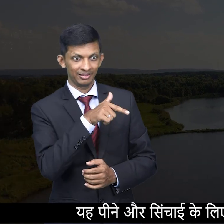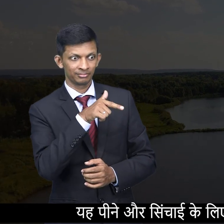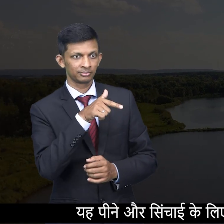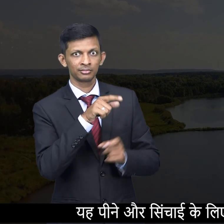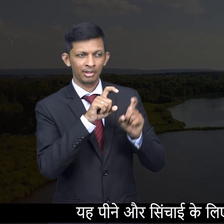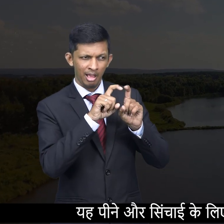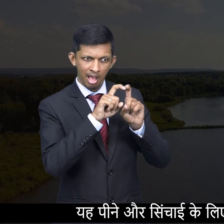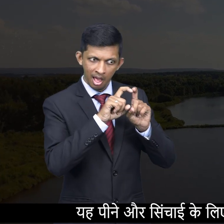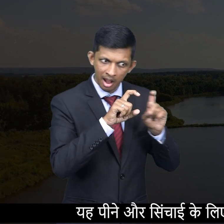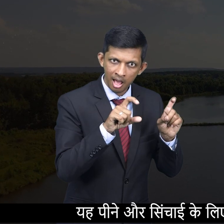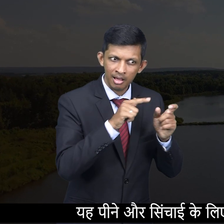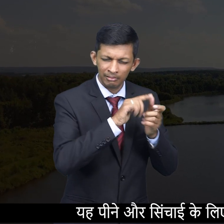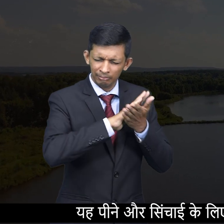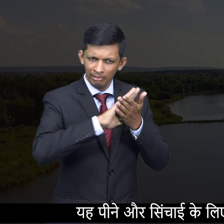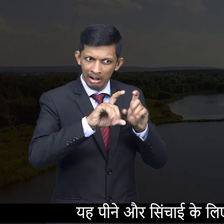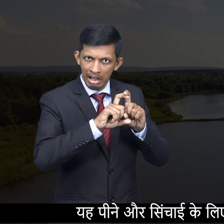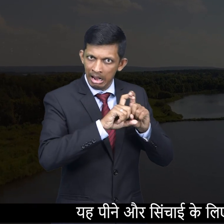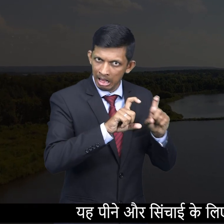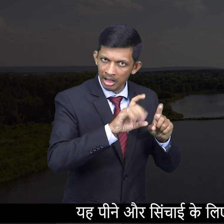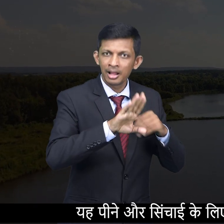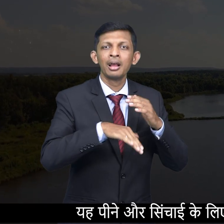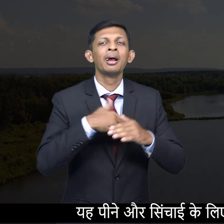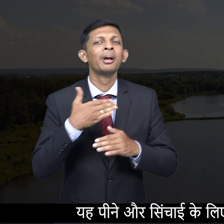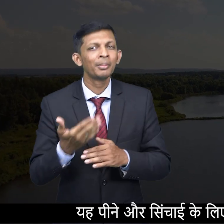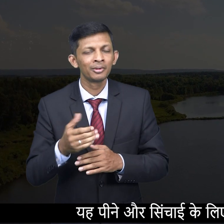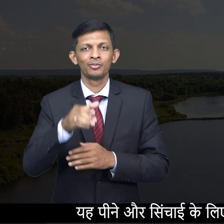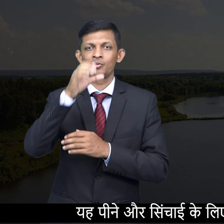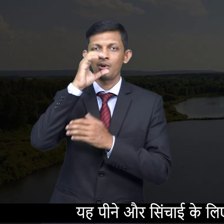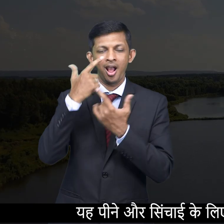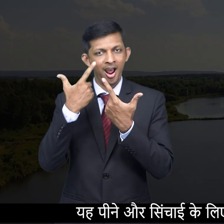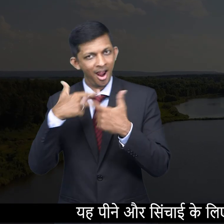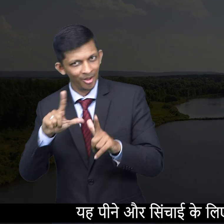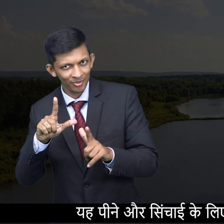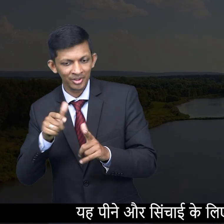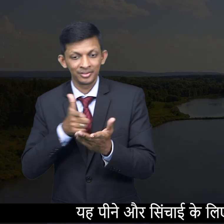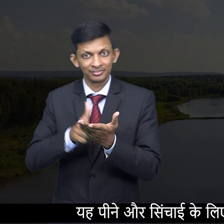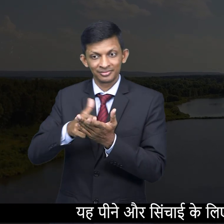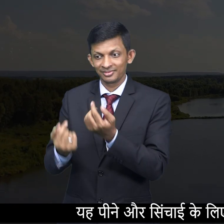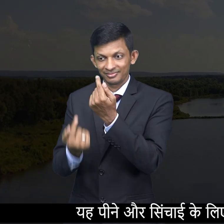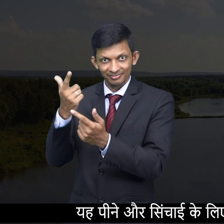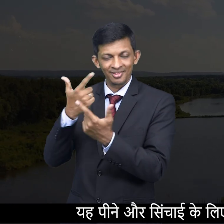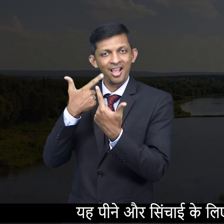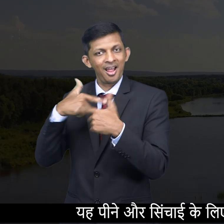यह पीने और सिंचाई के लिए उपयुक्त है क्योंकि इसमें नमक कम होता है।